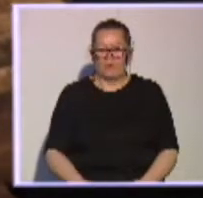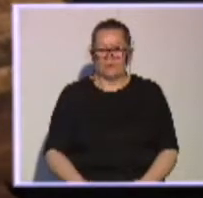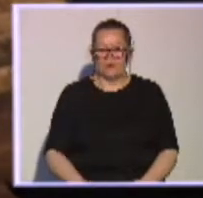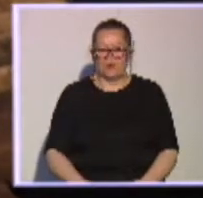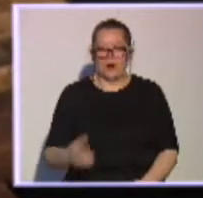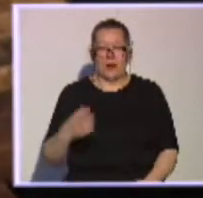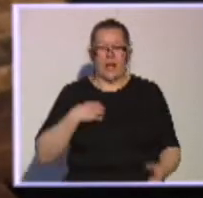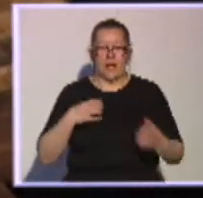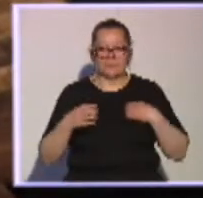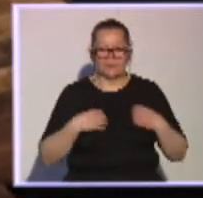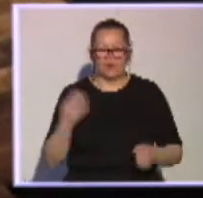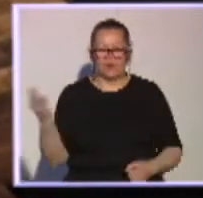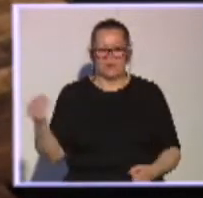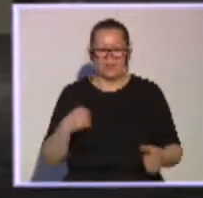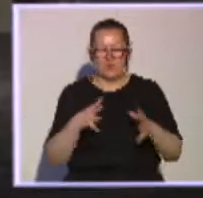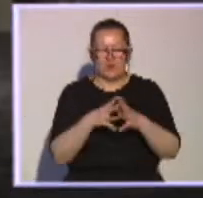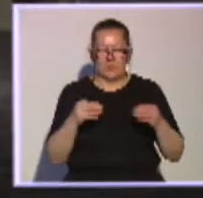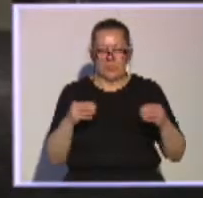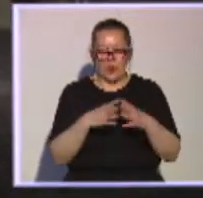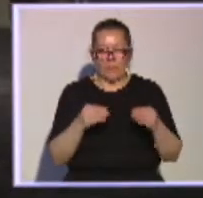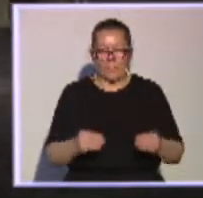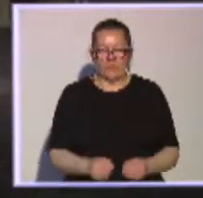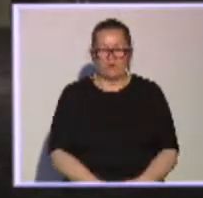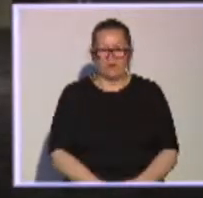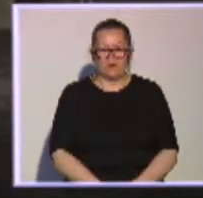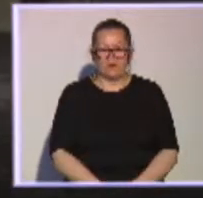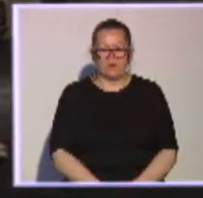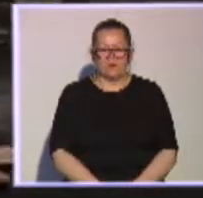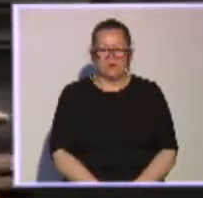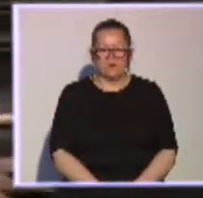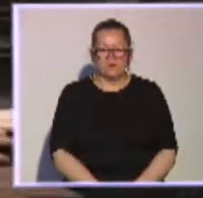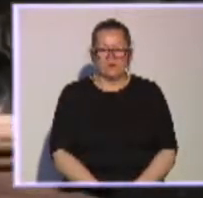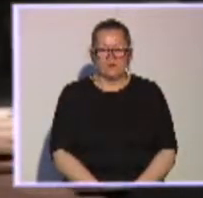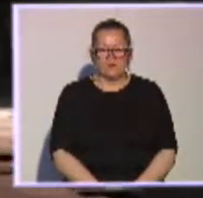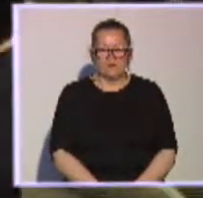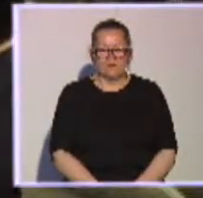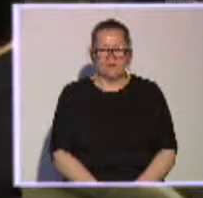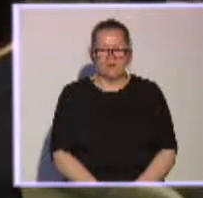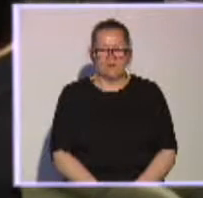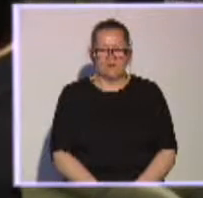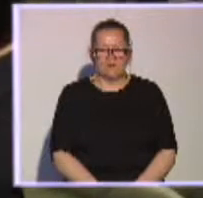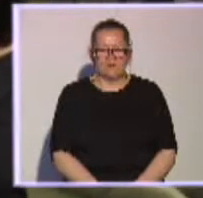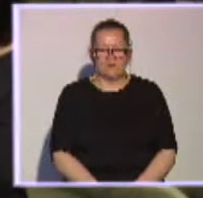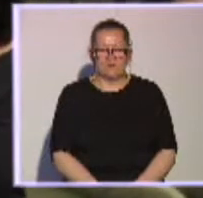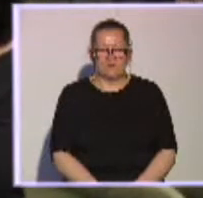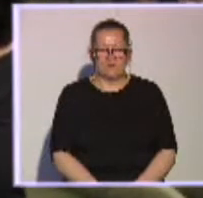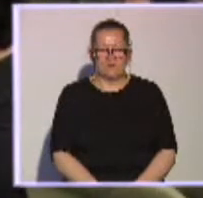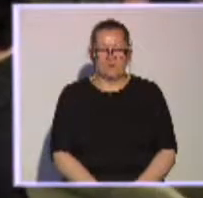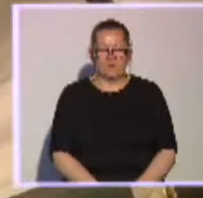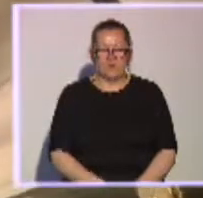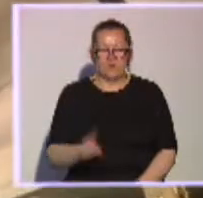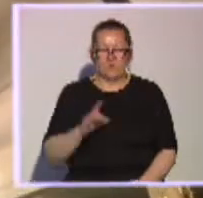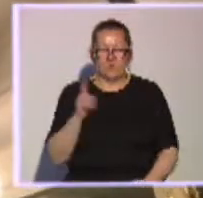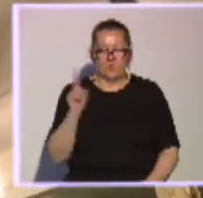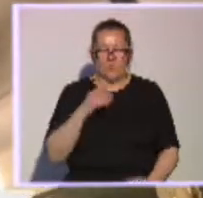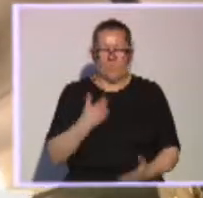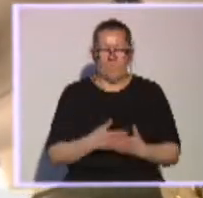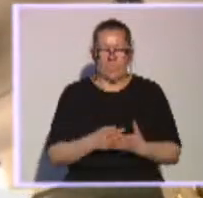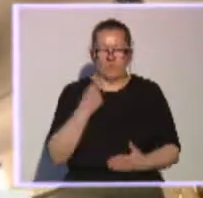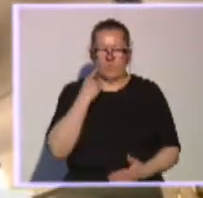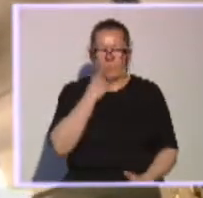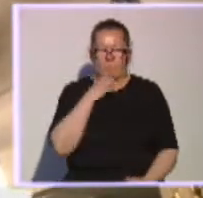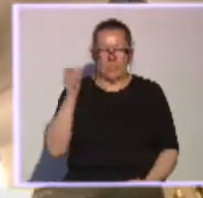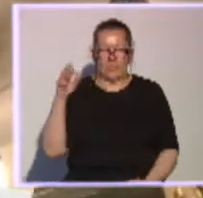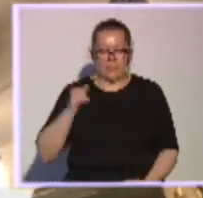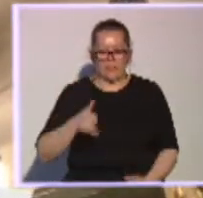Morgenstein, Marcel Iureș și mulți, mulți alți actori de talie, care vor veni nu pentru prima dată la Caracal. În premieră